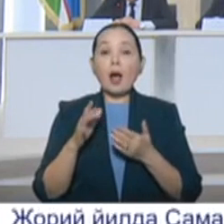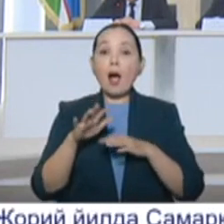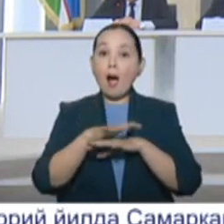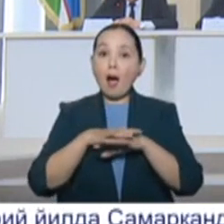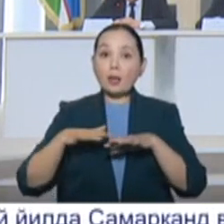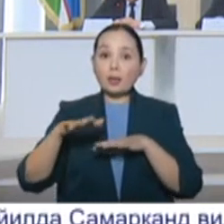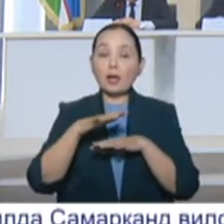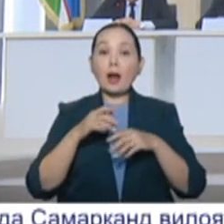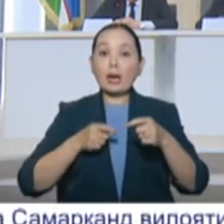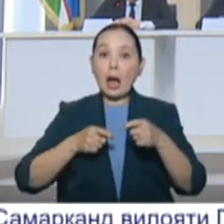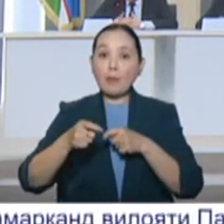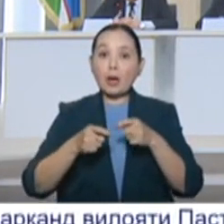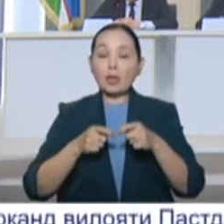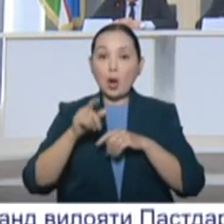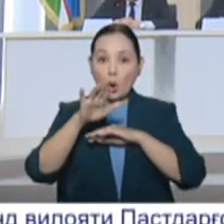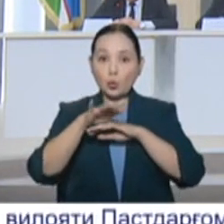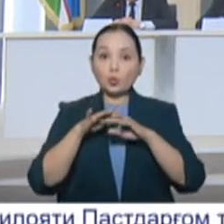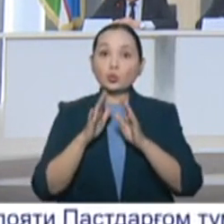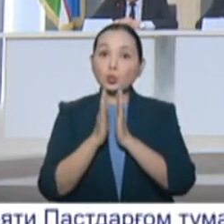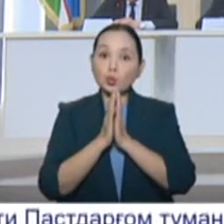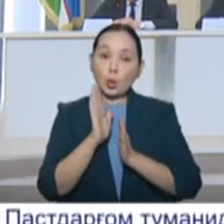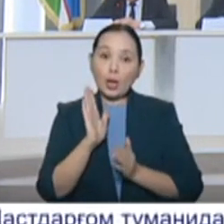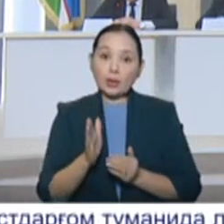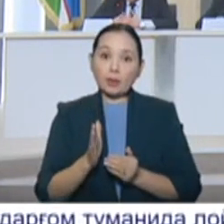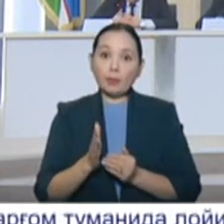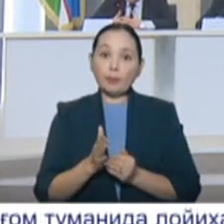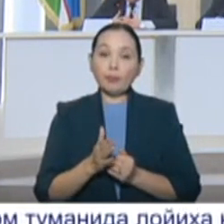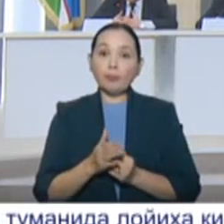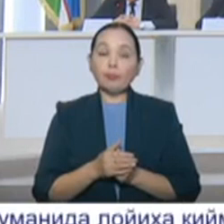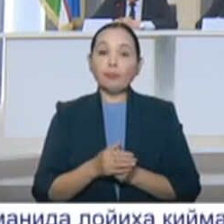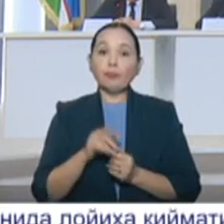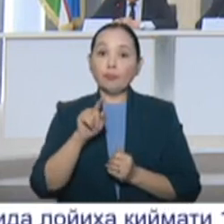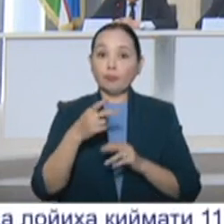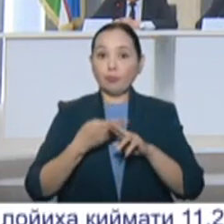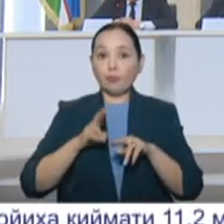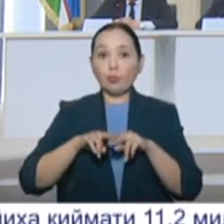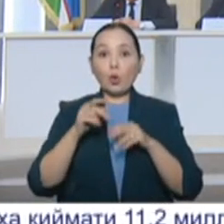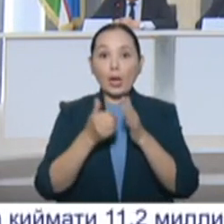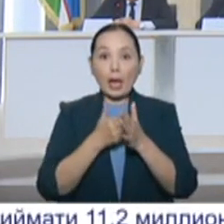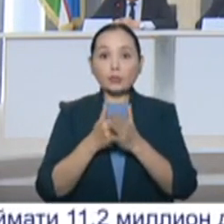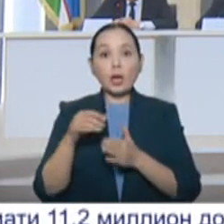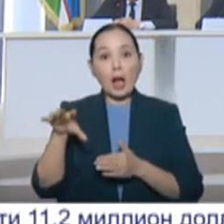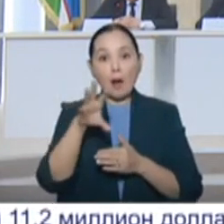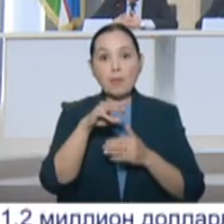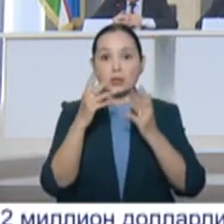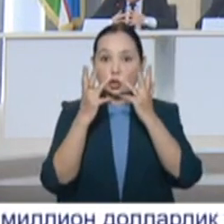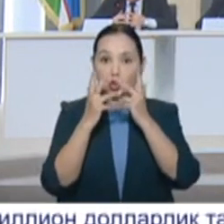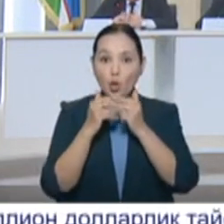xalqimizdan, rahbariyatdan uzr so'rardim. Ana bu mana shu kamchiliklarda hammasini hisobga